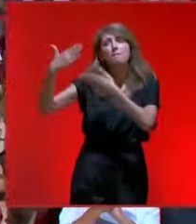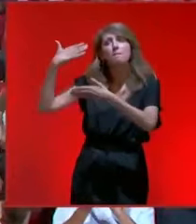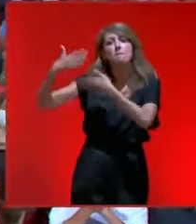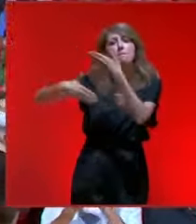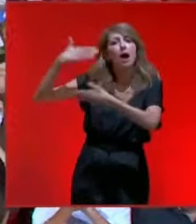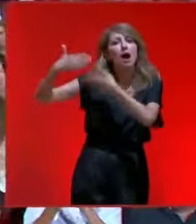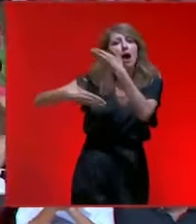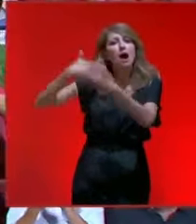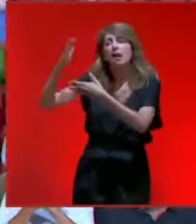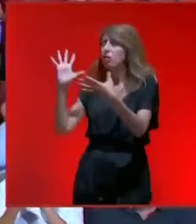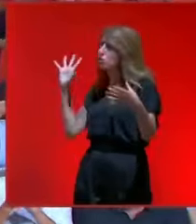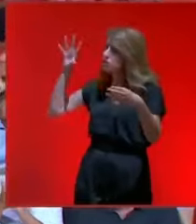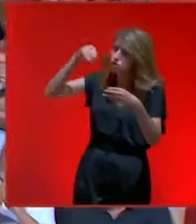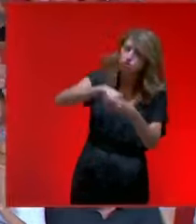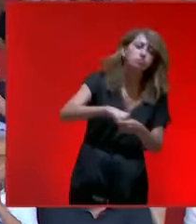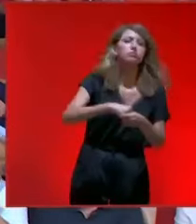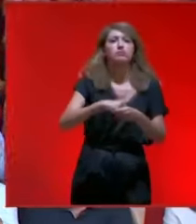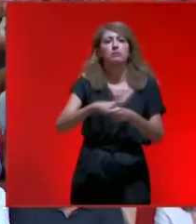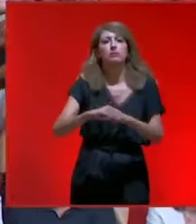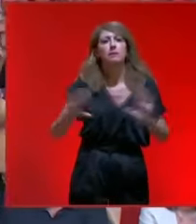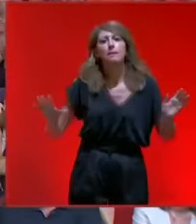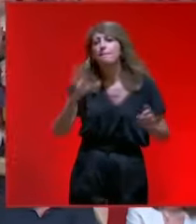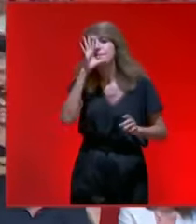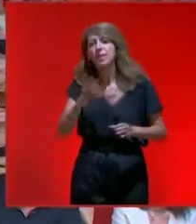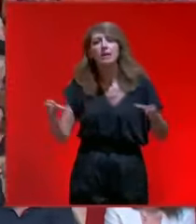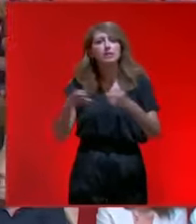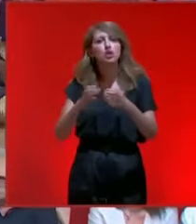Ένα μείγμα ρεαλισμού και ριζοσπαστισμού.